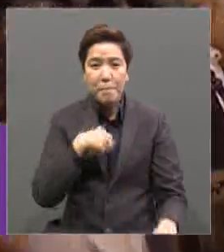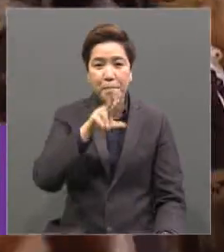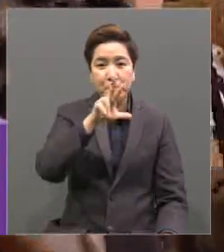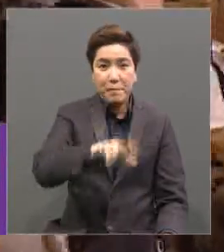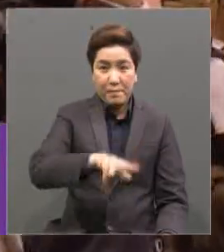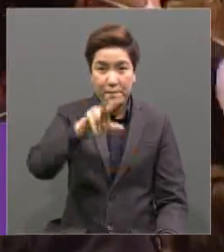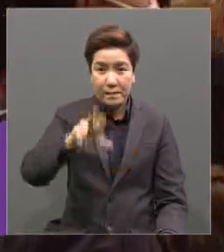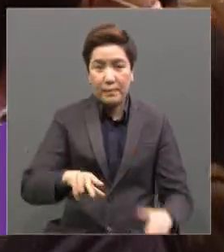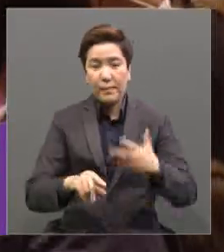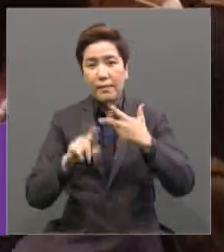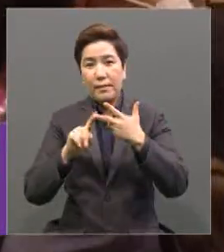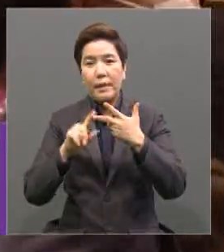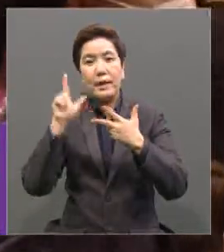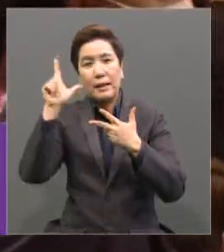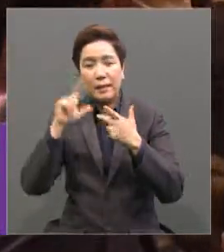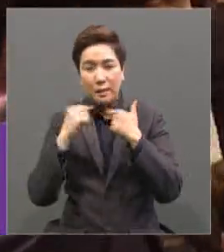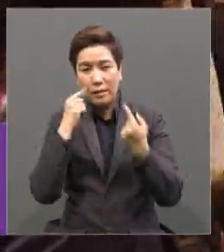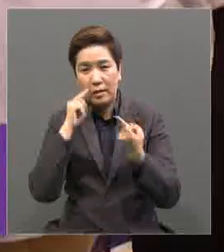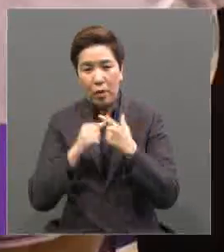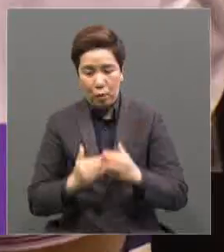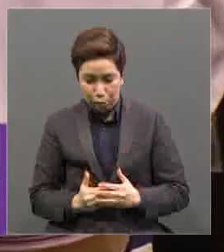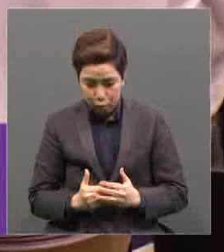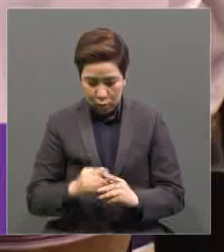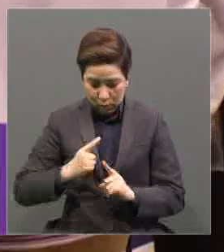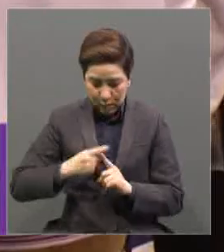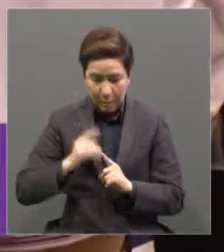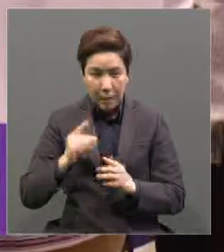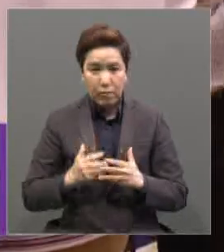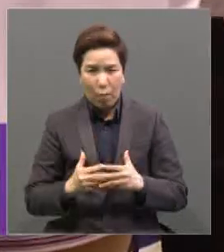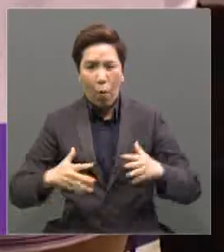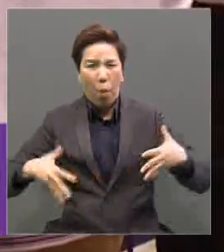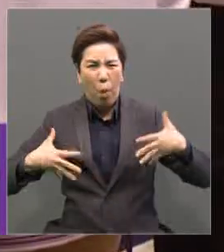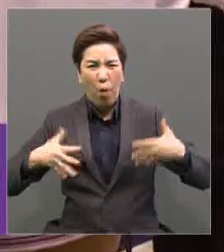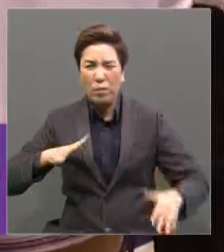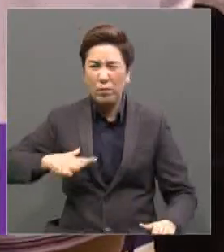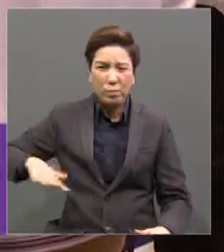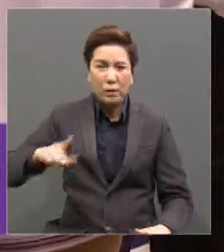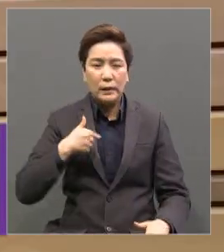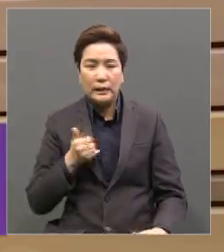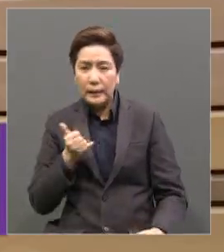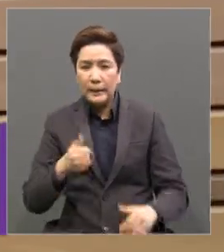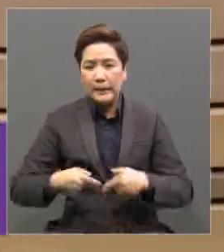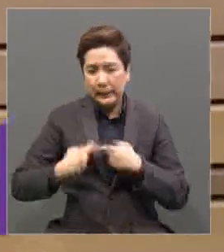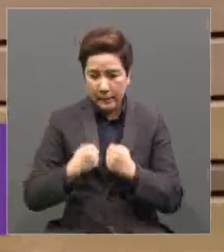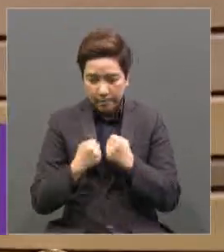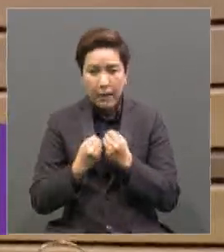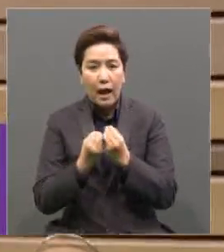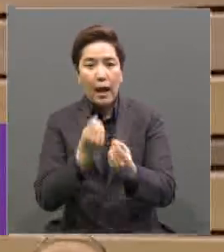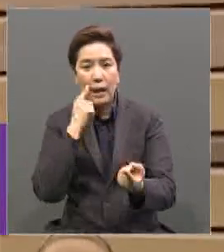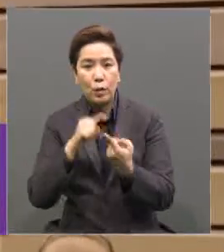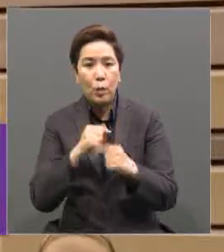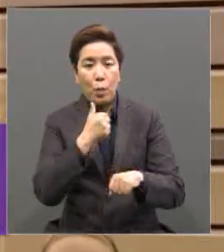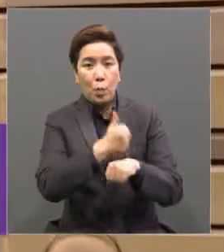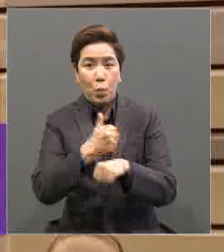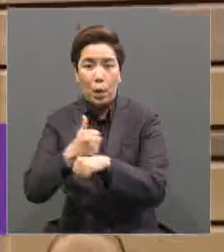องธารชินวัตรหัวหน้าครอบครัวเพื่อไทยก็อุ้มท้อง8เดือนฝ่าอากาศที่ร้อนจัดมาให้กำลังใจผู้สมัครครับพร้อมกับหัวหน้า